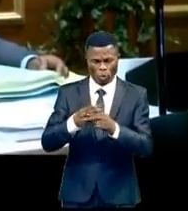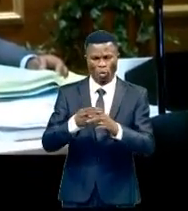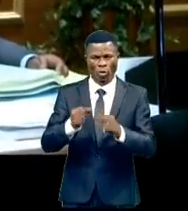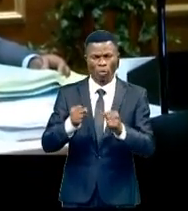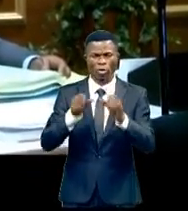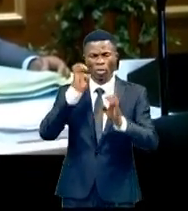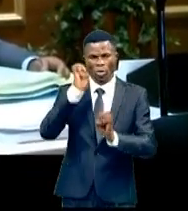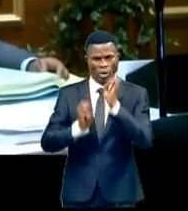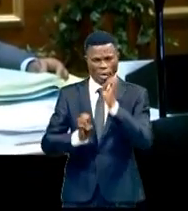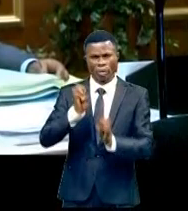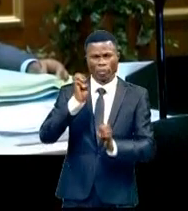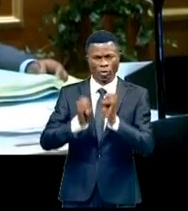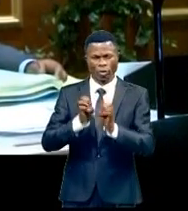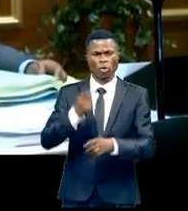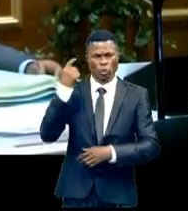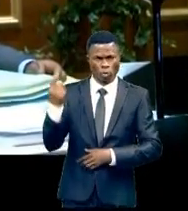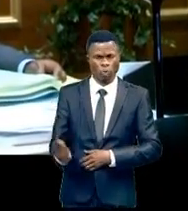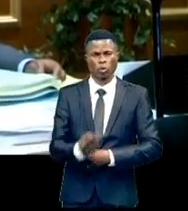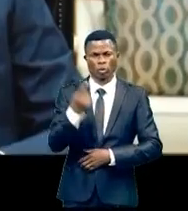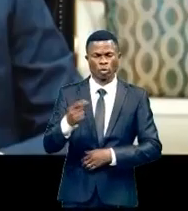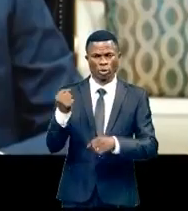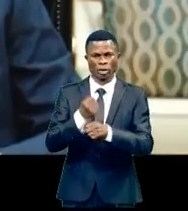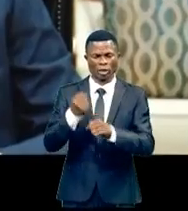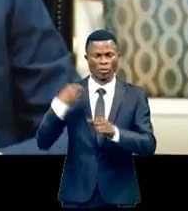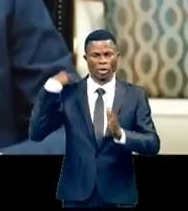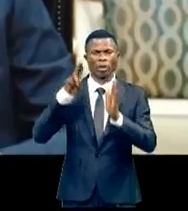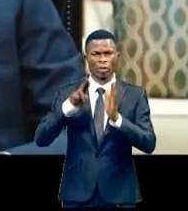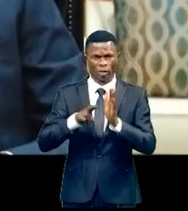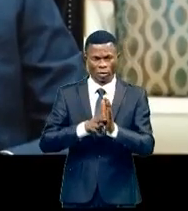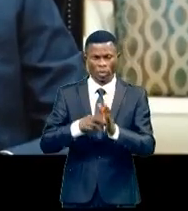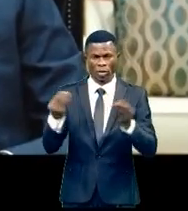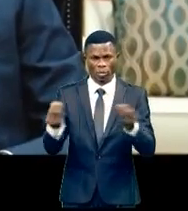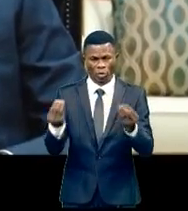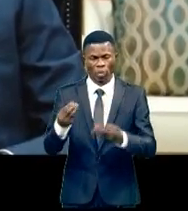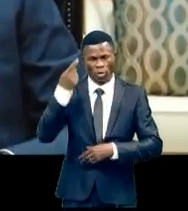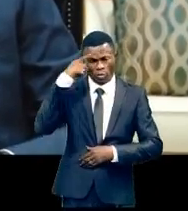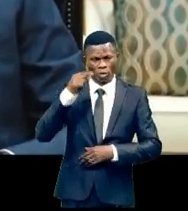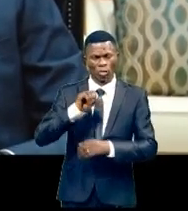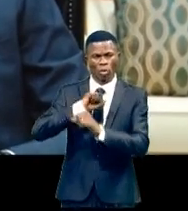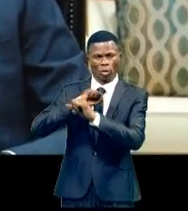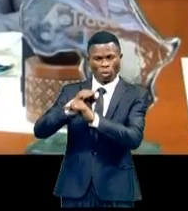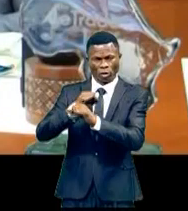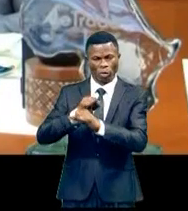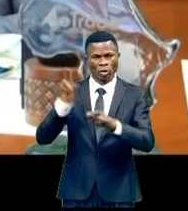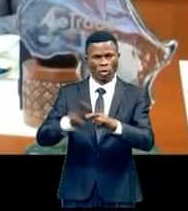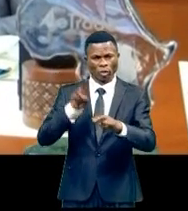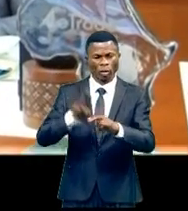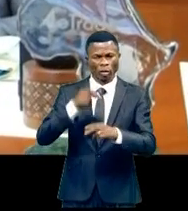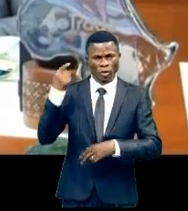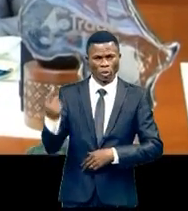une évaluation régulière de l'action gouvernementale en vue de garantir l'exécution